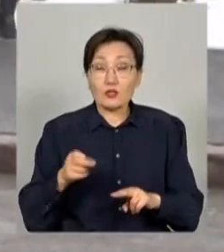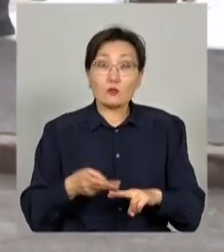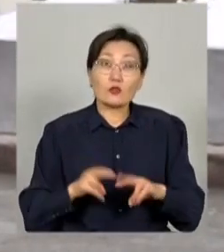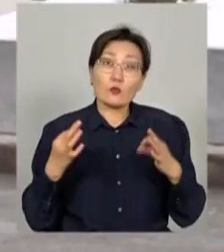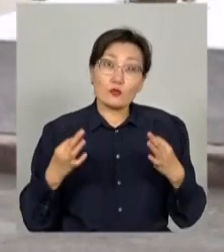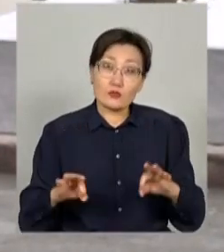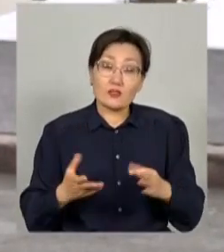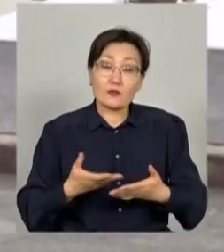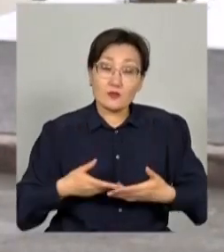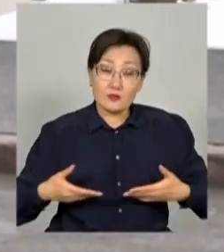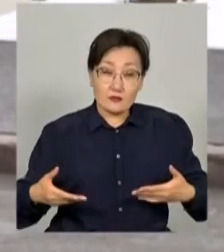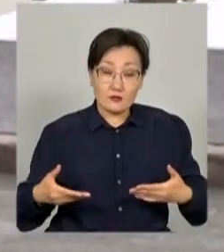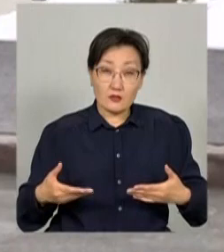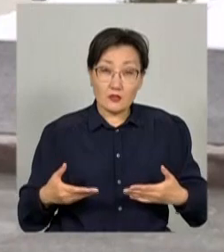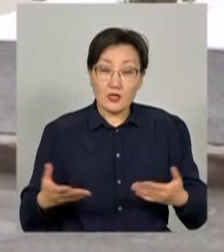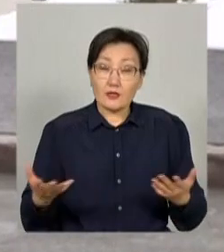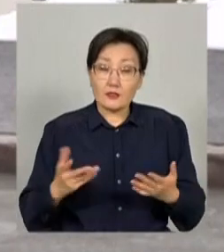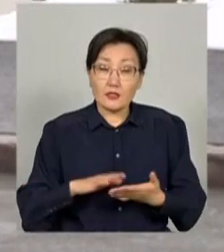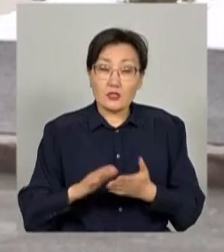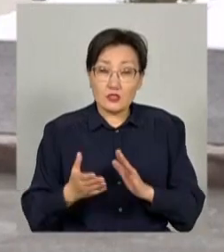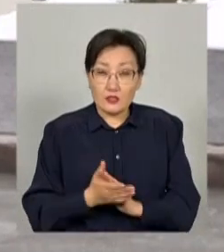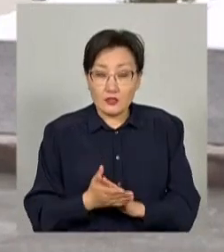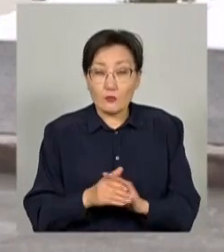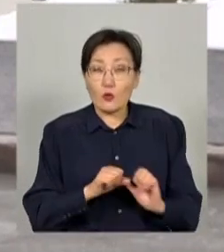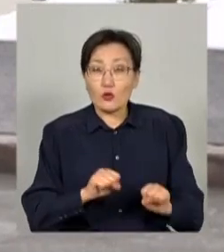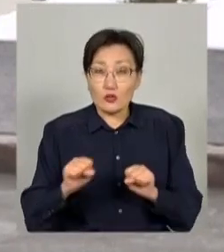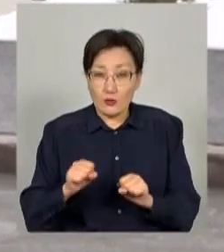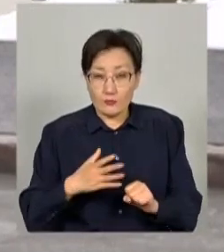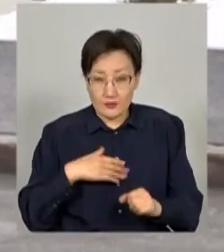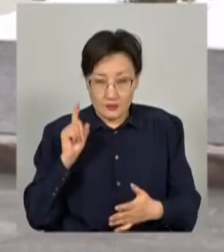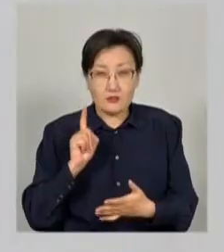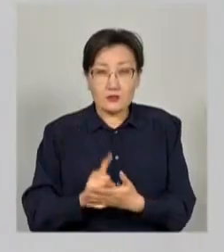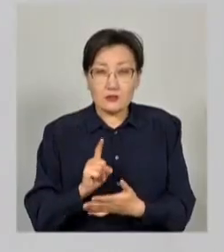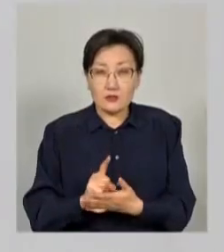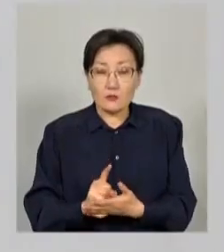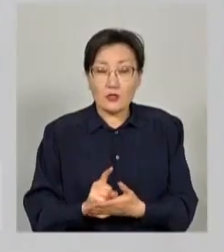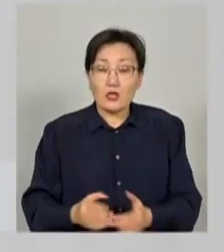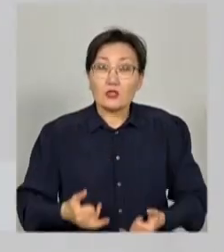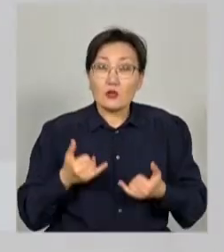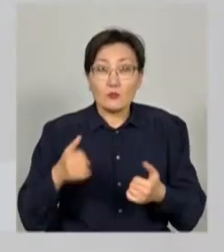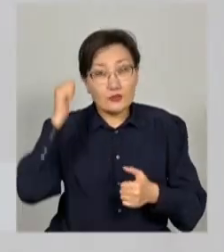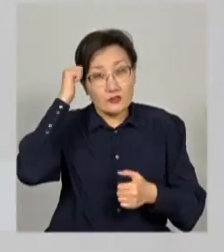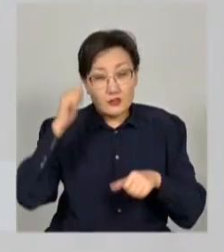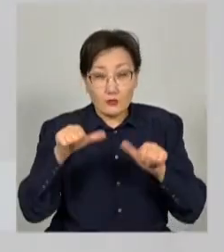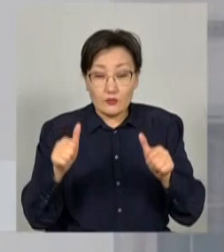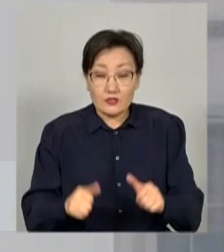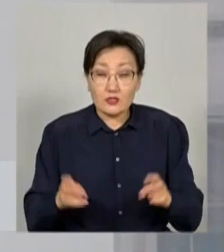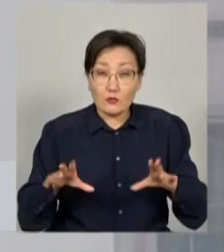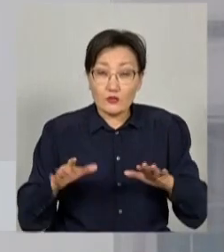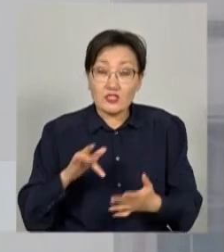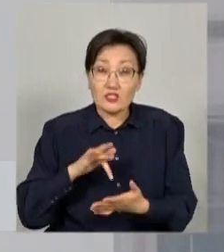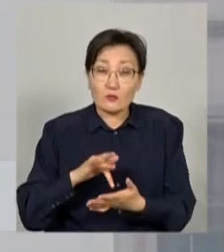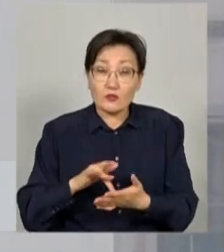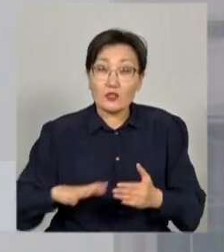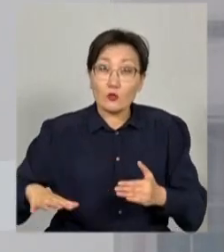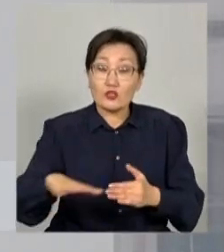бостандығымызды біз қандай жағдайда да қорғап қалуға тиіс екеніміз. Тағзым мемориалы қаңтар оқиғасының эпицентрі болған